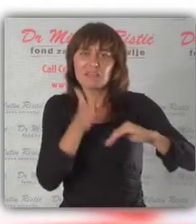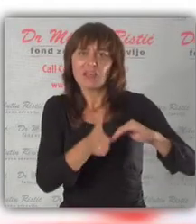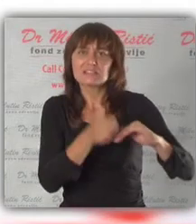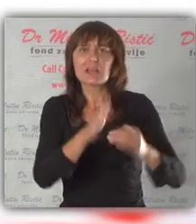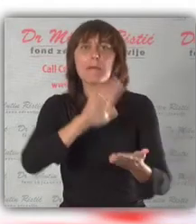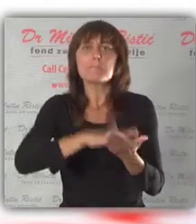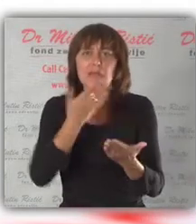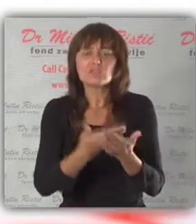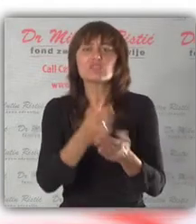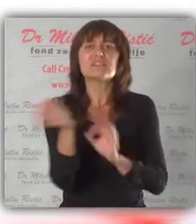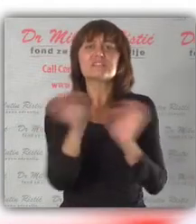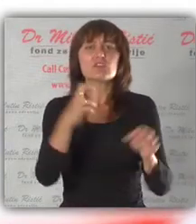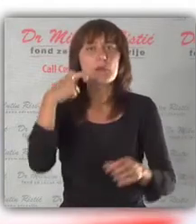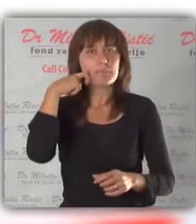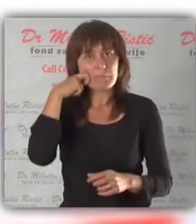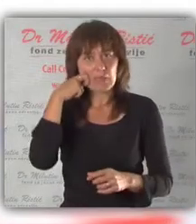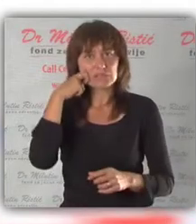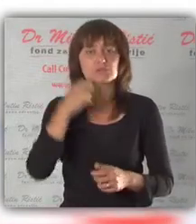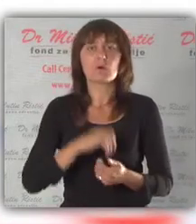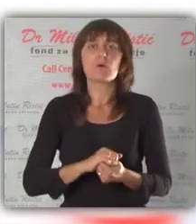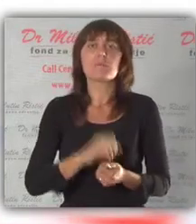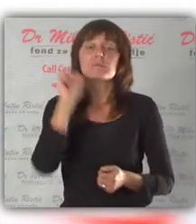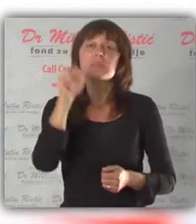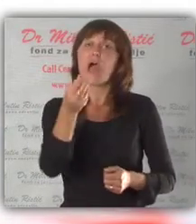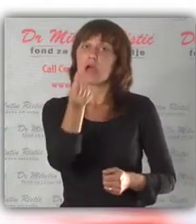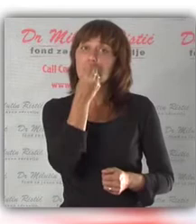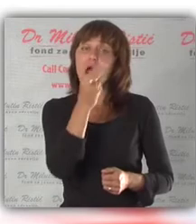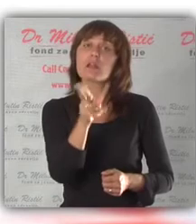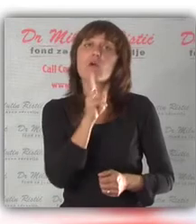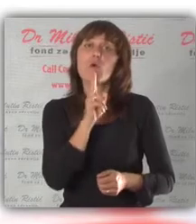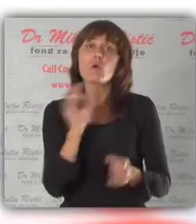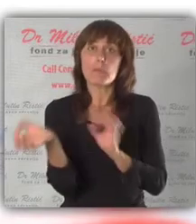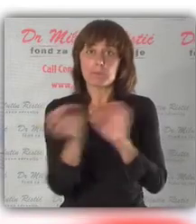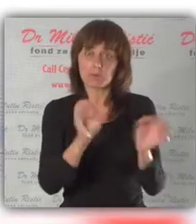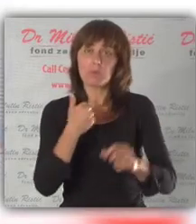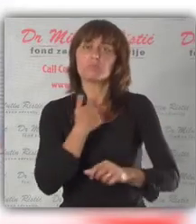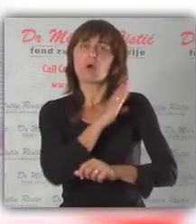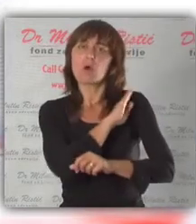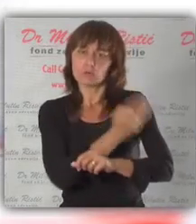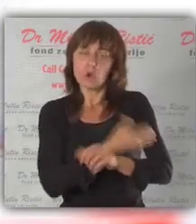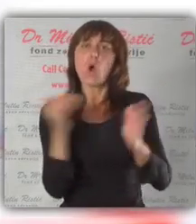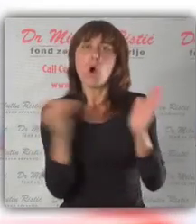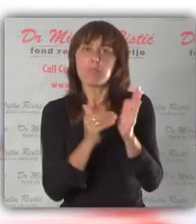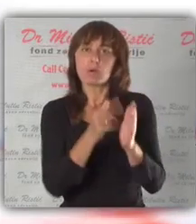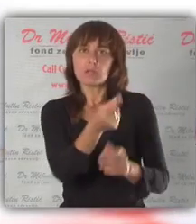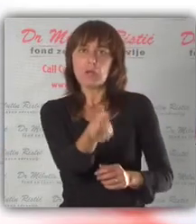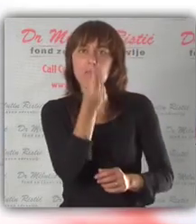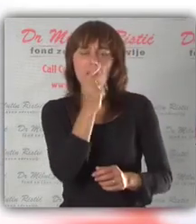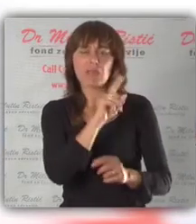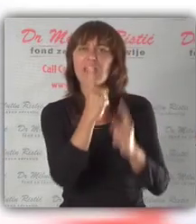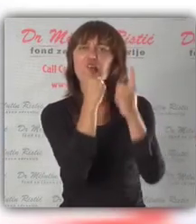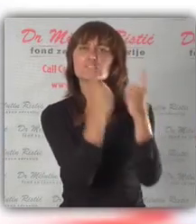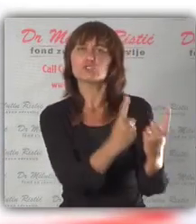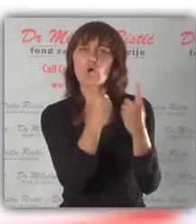i pečenog mesa, da hranu koju pripremimo se trudimo i da upotrebimo u obroku, a ne da